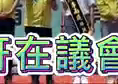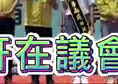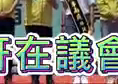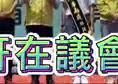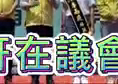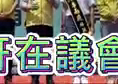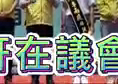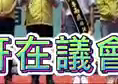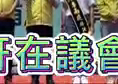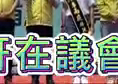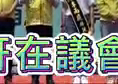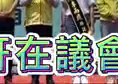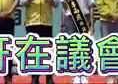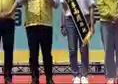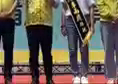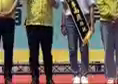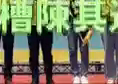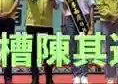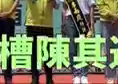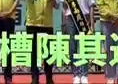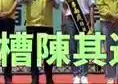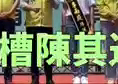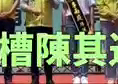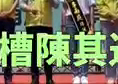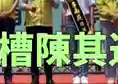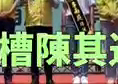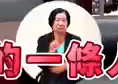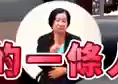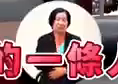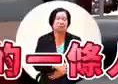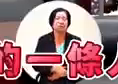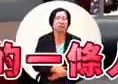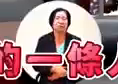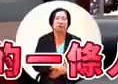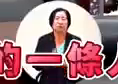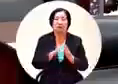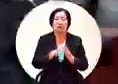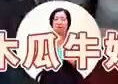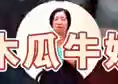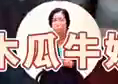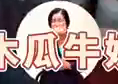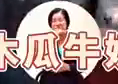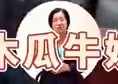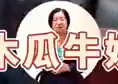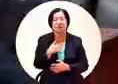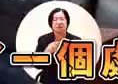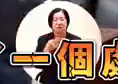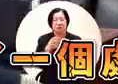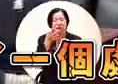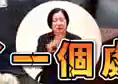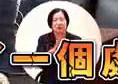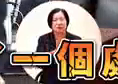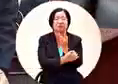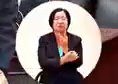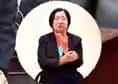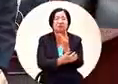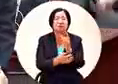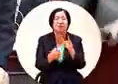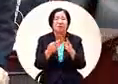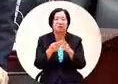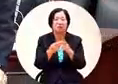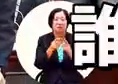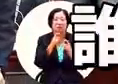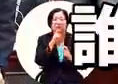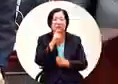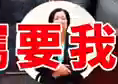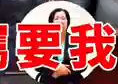邱宇轩的议会内底专门咧做啥？吐槽单机麦。 凤山的一条人命，木瓜牛奶掉了一个处长，一条人